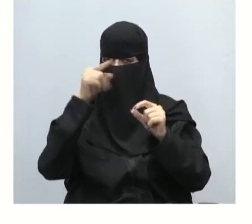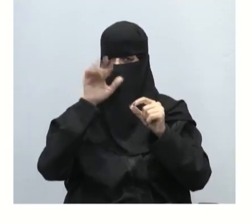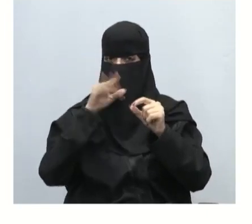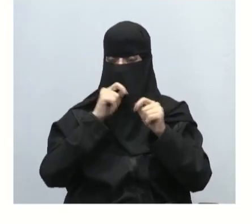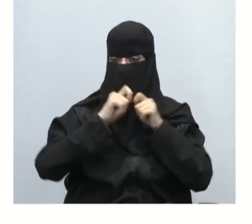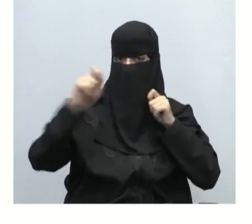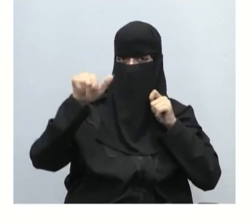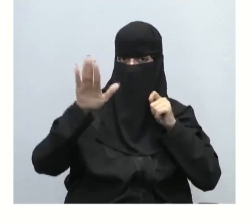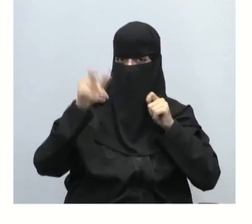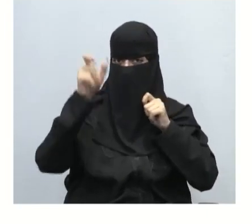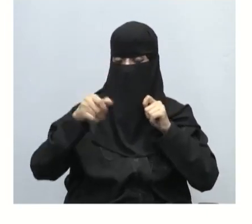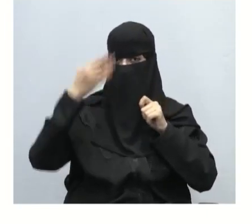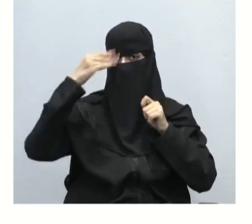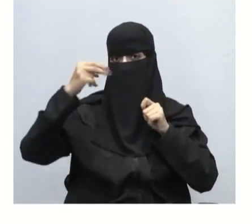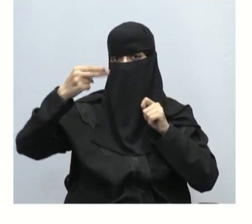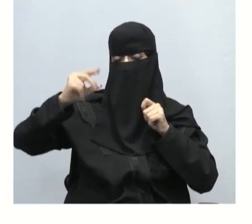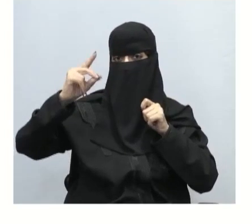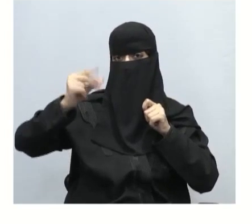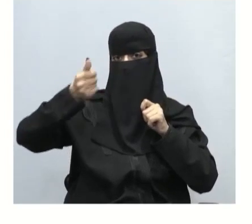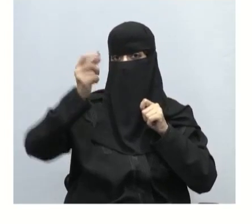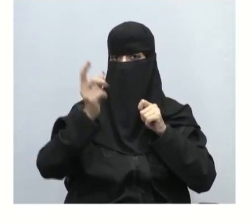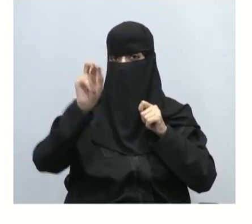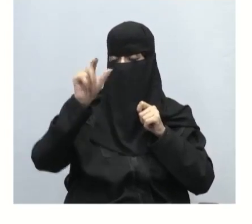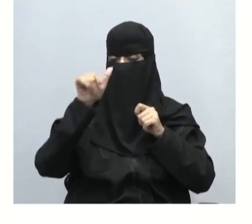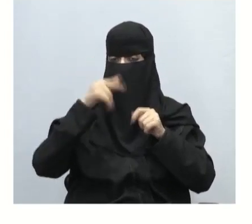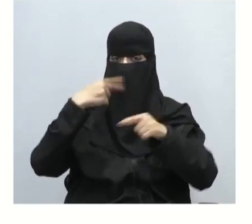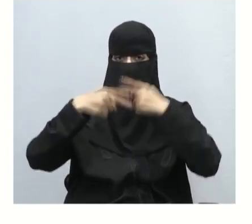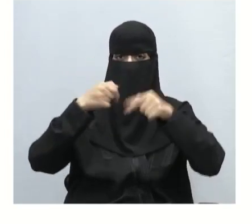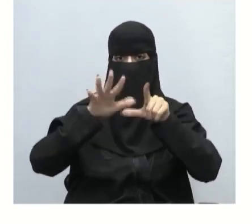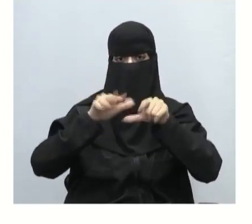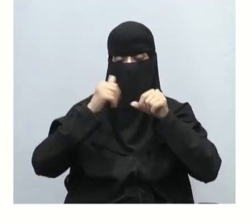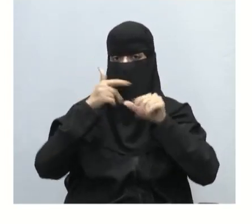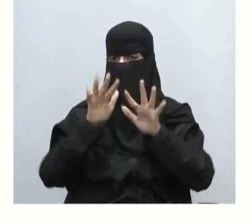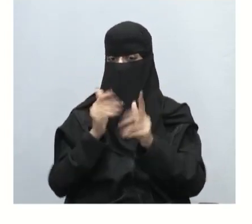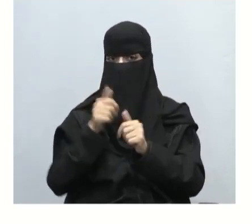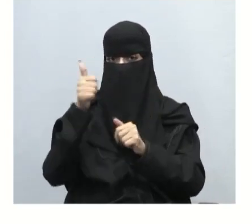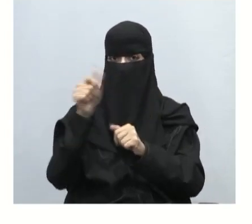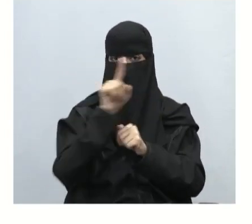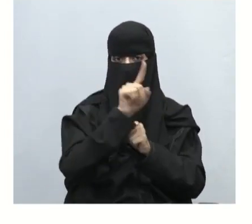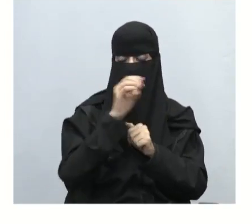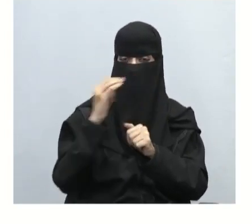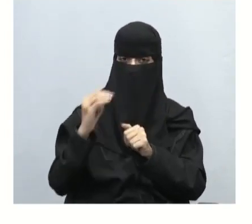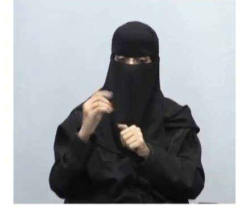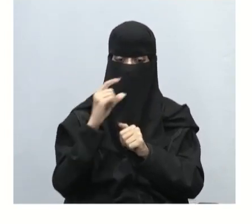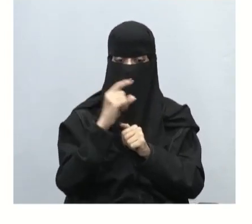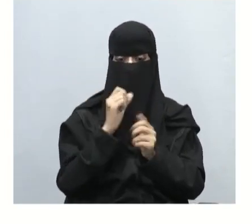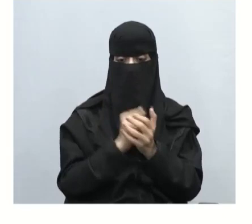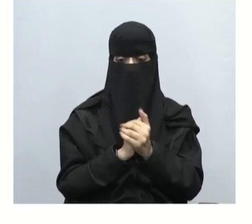يقطعها طارق في كل اسبوع اي من هذه البدائل هل هو الف ام ب ام ج